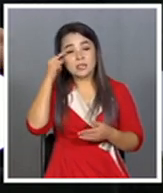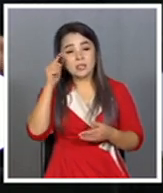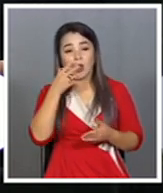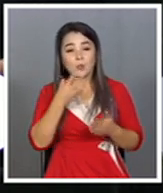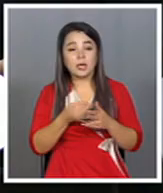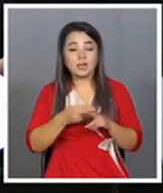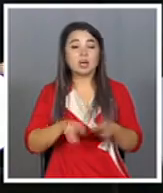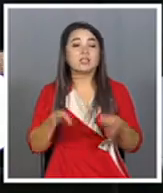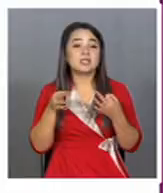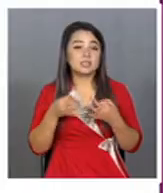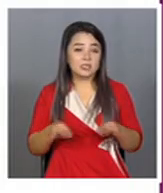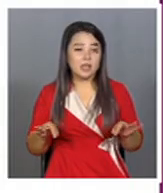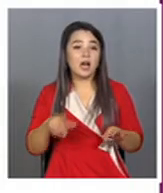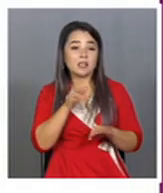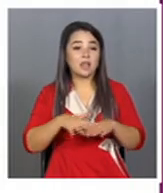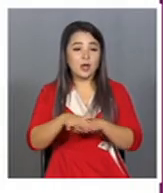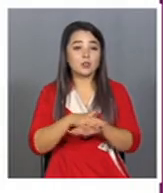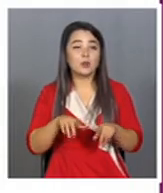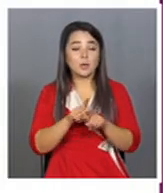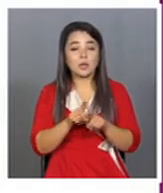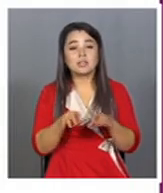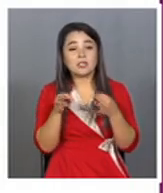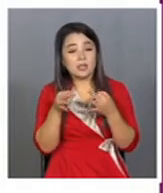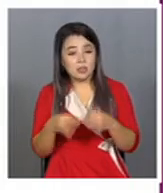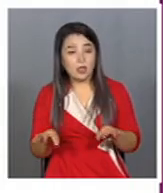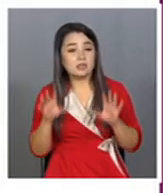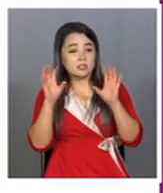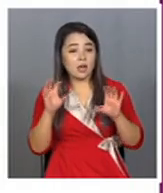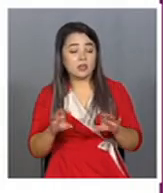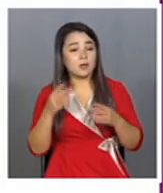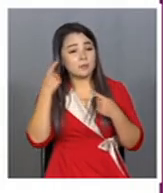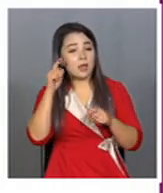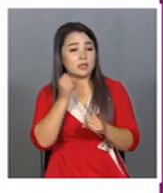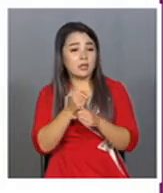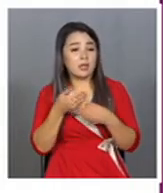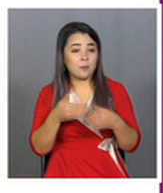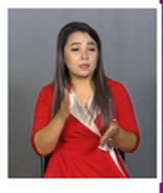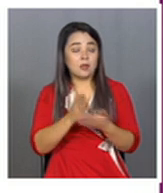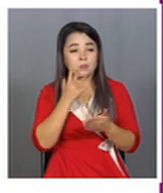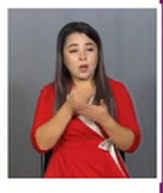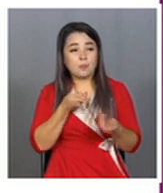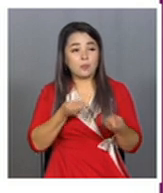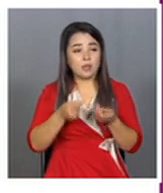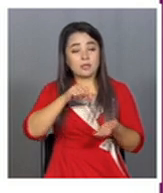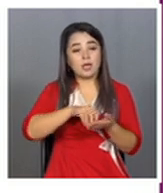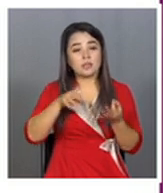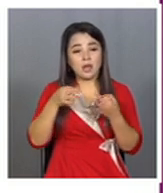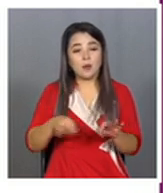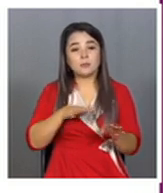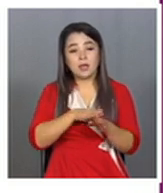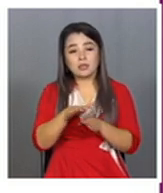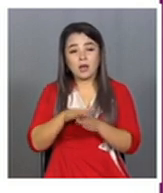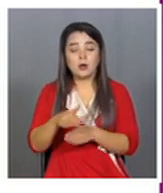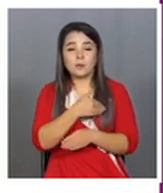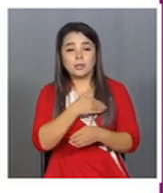ол еркіндік, халық еркіндігі. Заң шығарушы билік тікелей егеменді халықтың өзімен іске асырылады